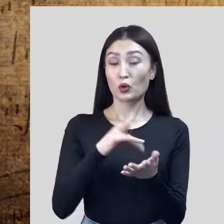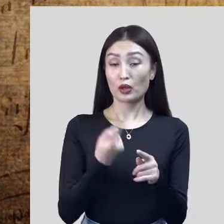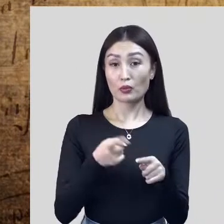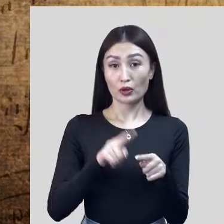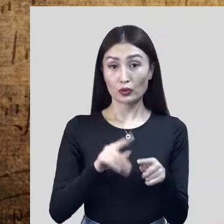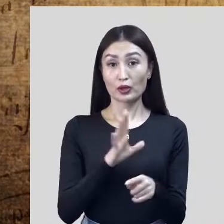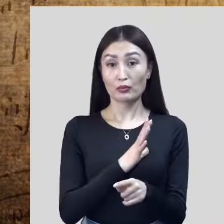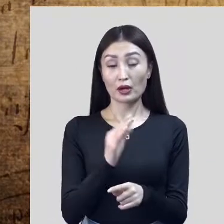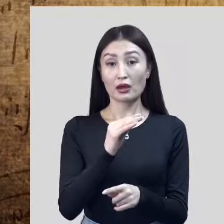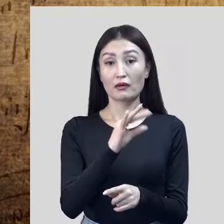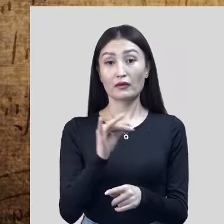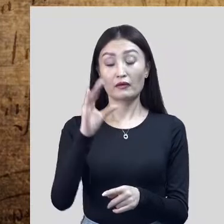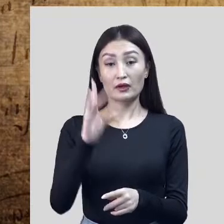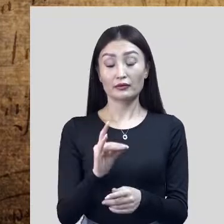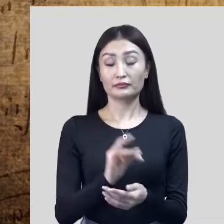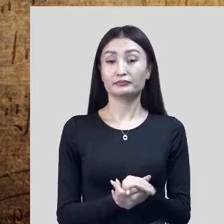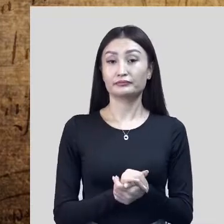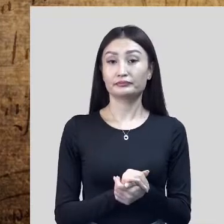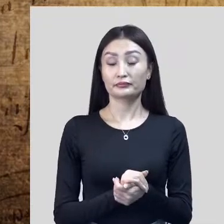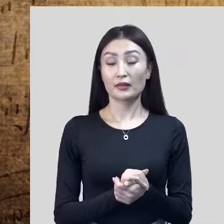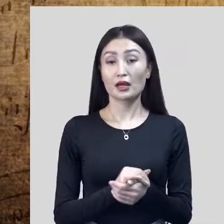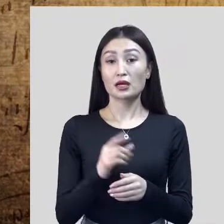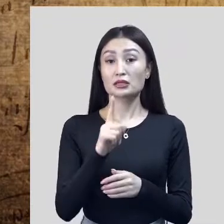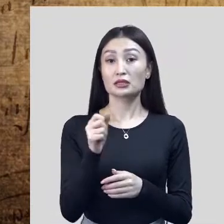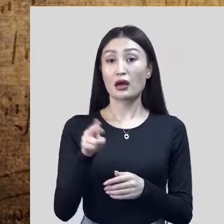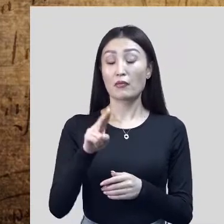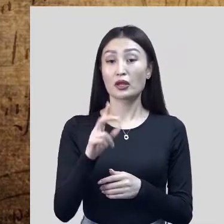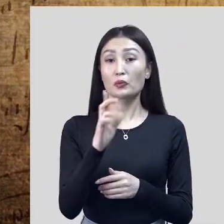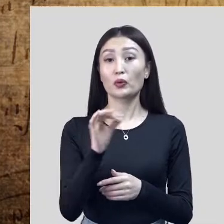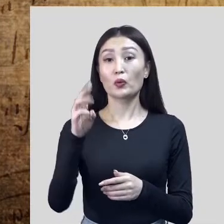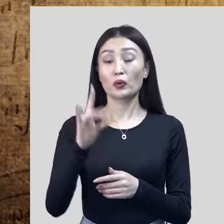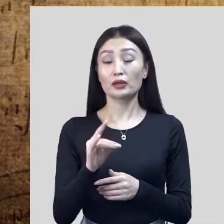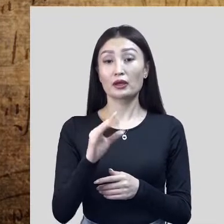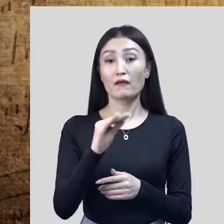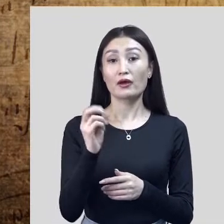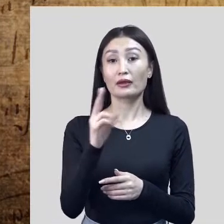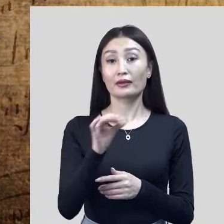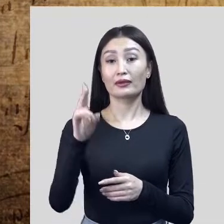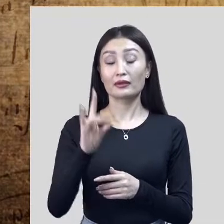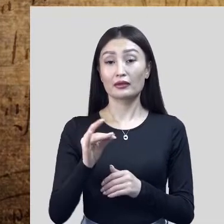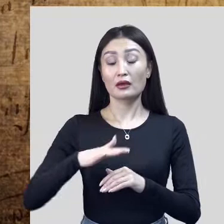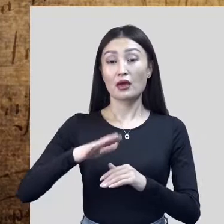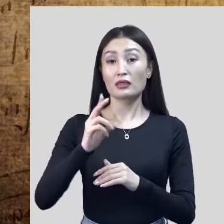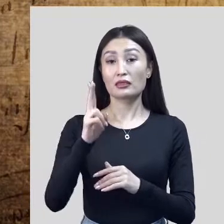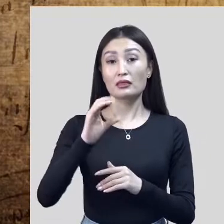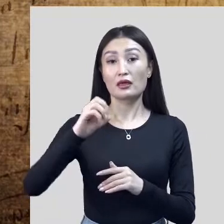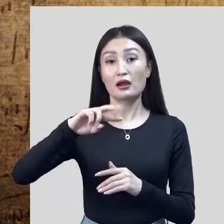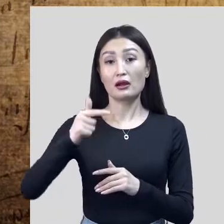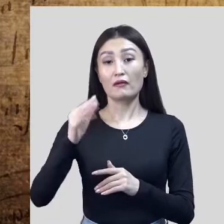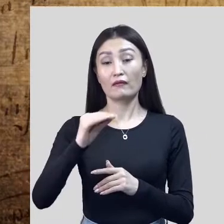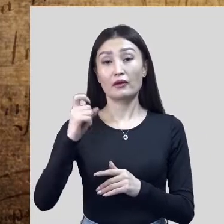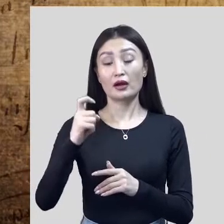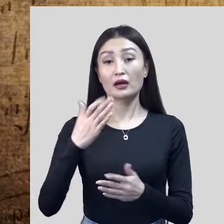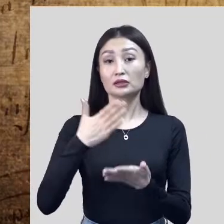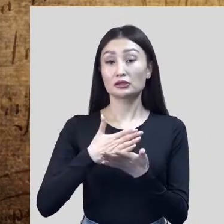которой были Фивы. К западу от Беотии лежала Факида, на территории которой в Дельфах